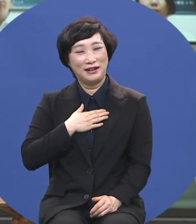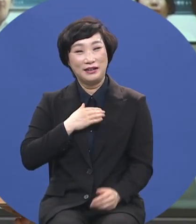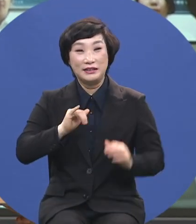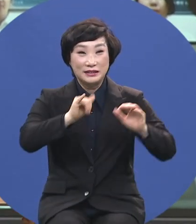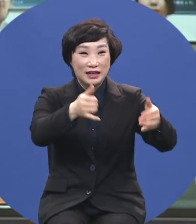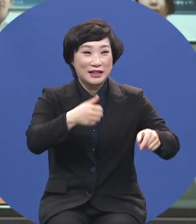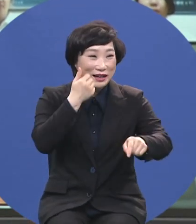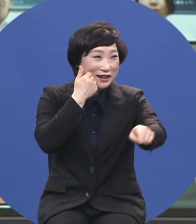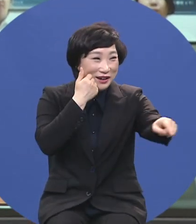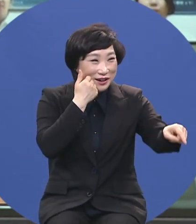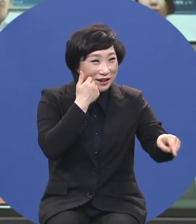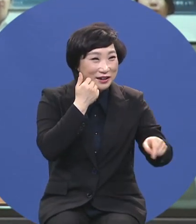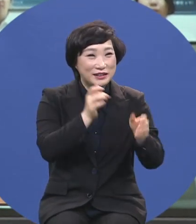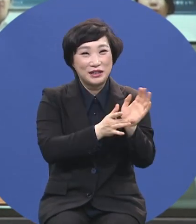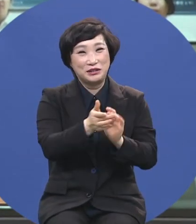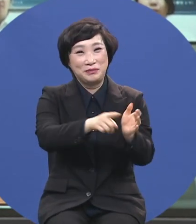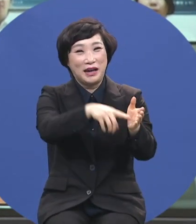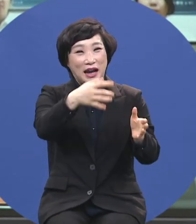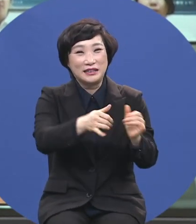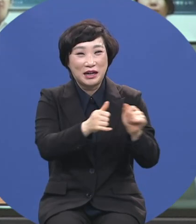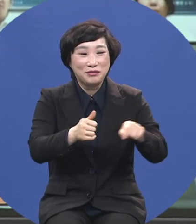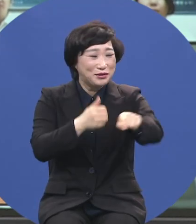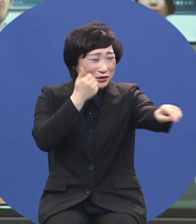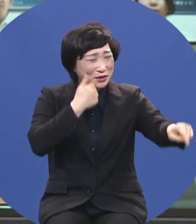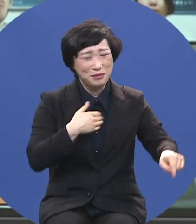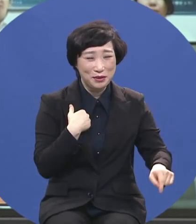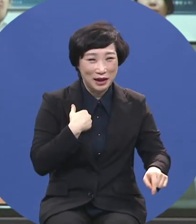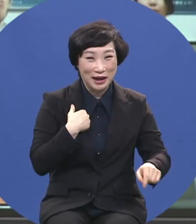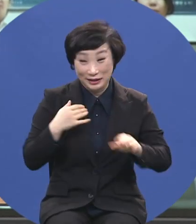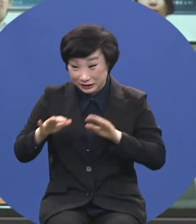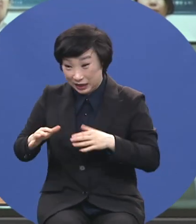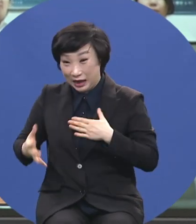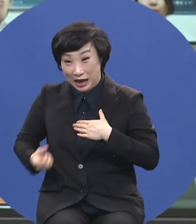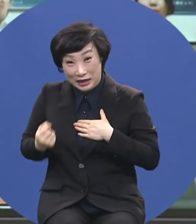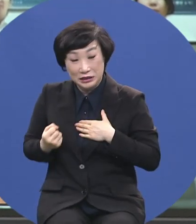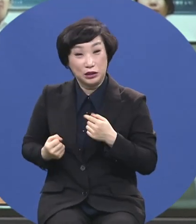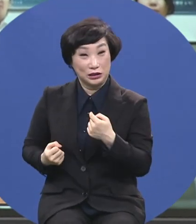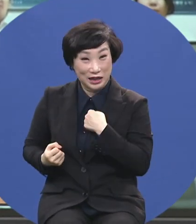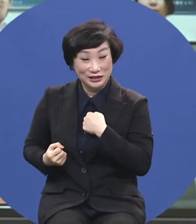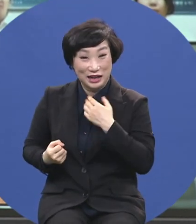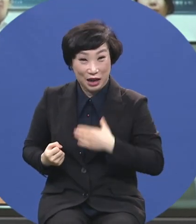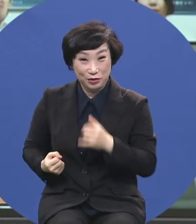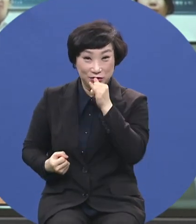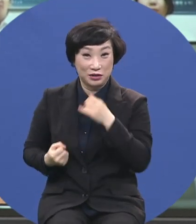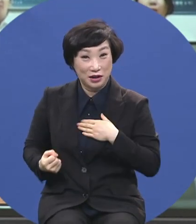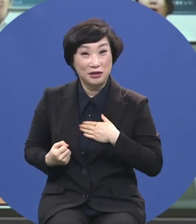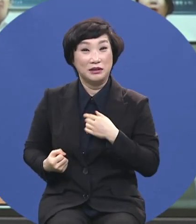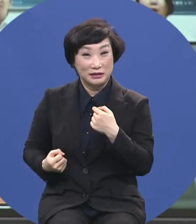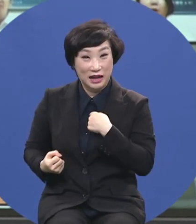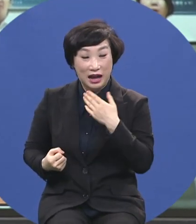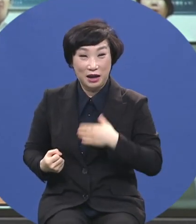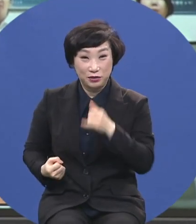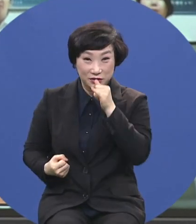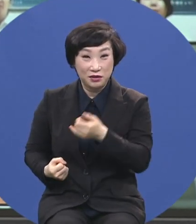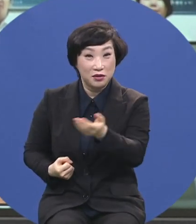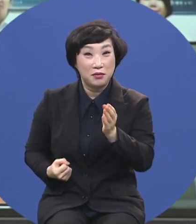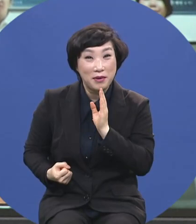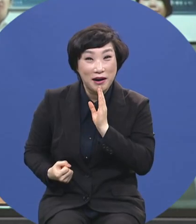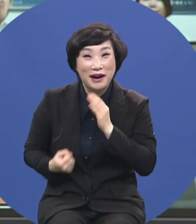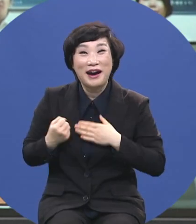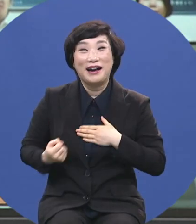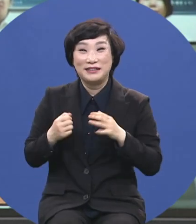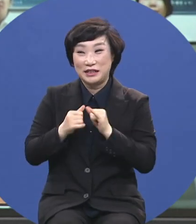사람들은 모두 모르잖아요. 가진 사람만 알잖아요. 가진 사람만. 그래서 가진